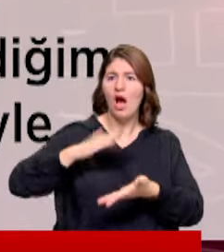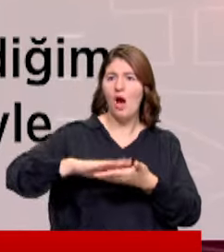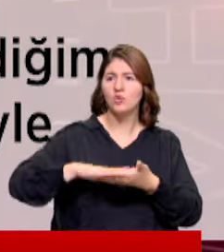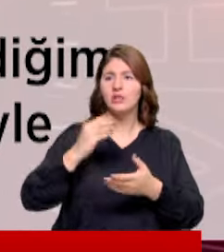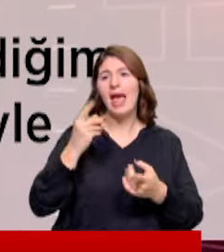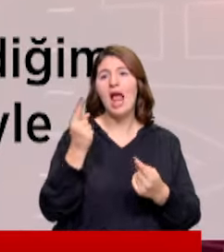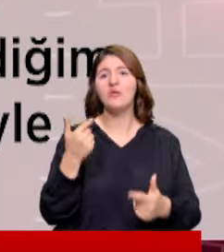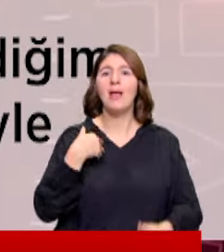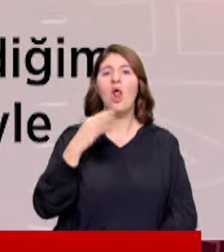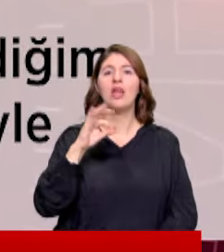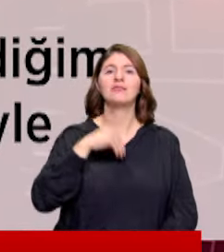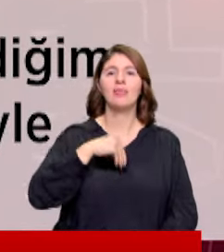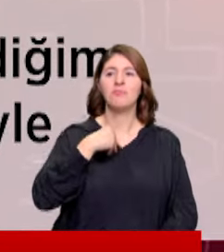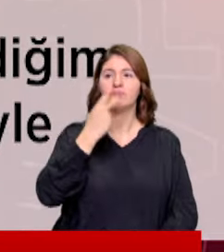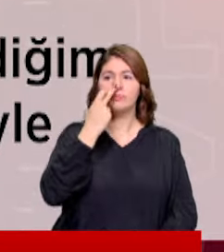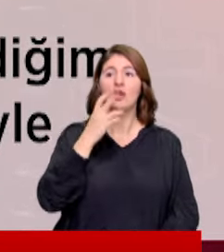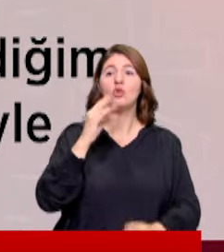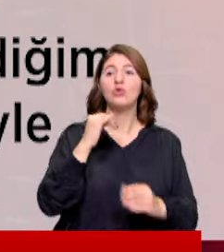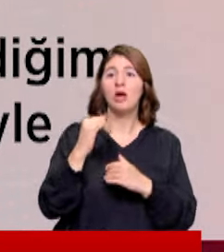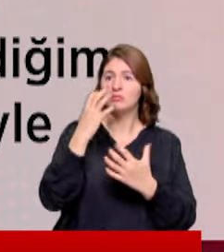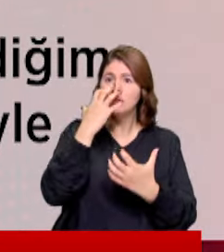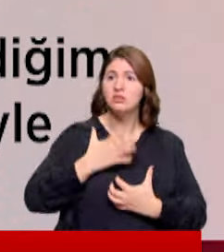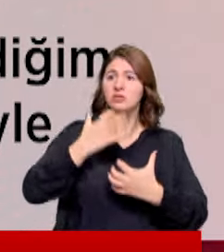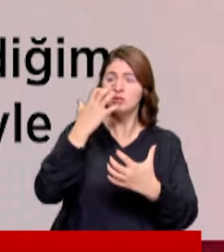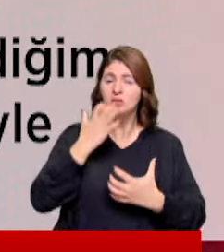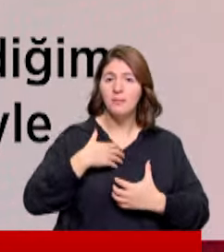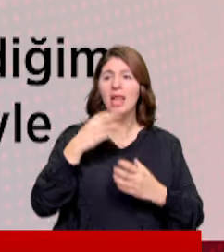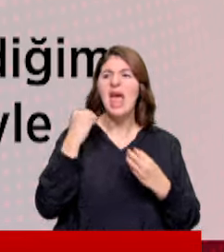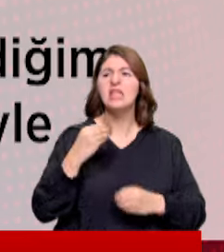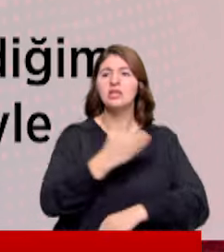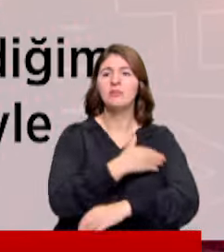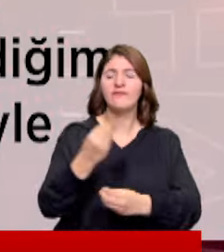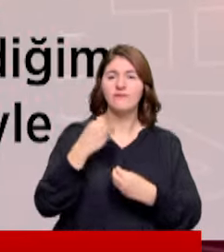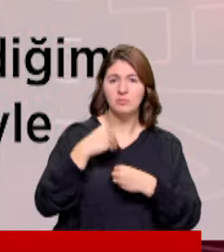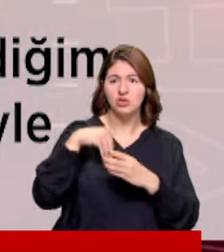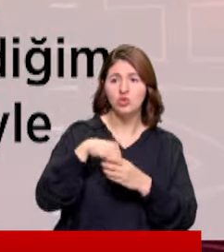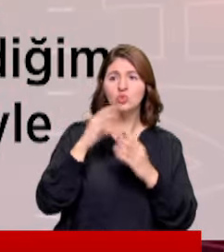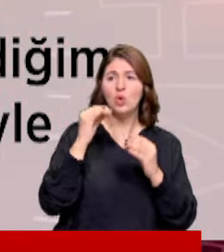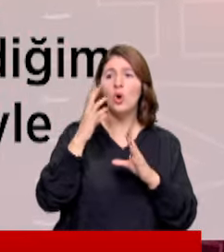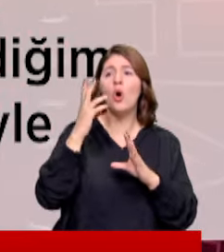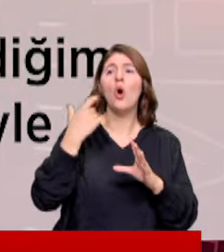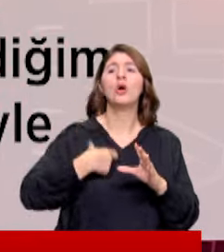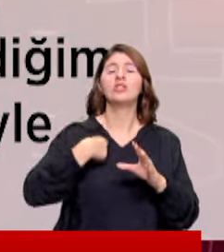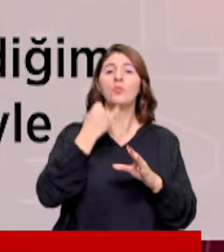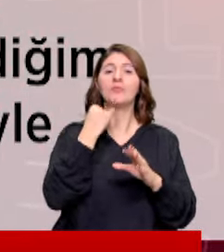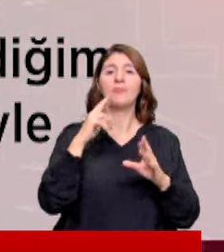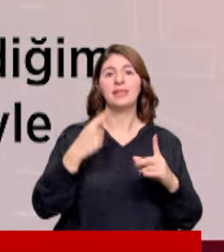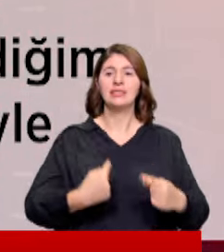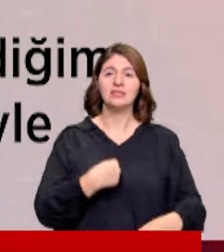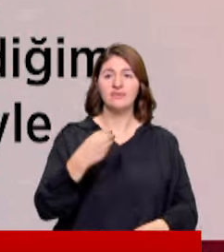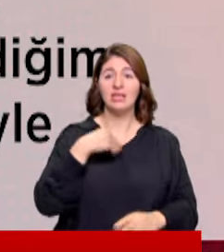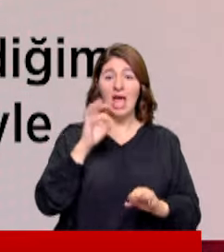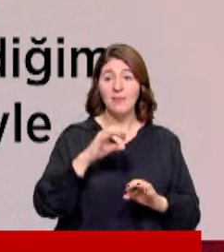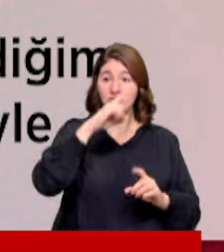ya da en azından ben öyle sandım. Çok yakın ilgi alaka gösterdi. Bana en iyi hizmeti vermek üzere çok özel bir müşteri olarak hissettirdi.